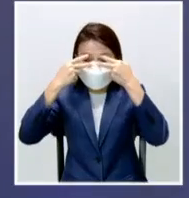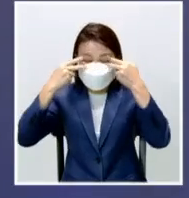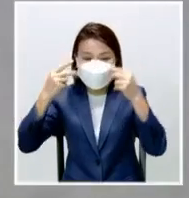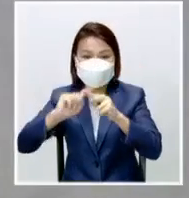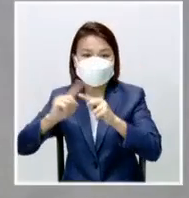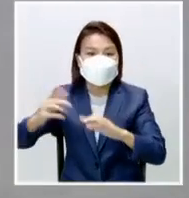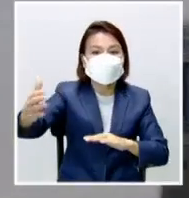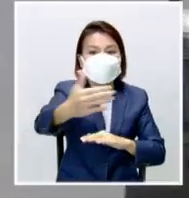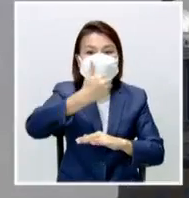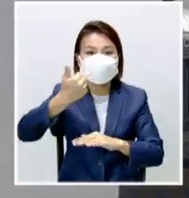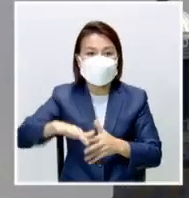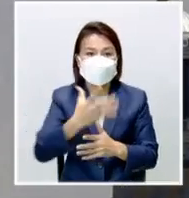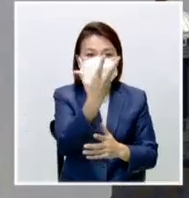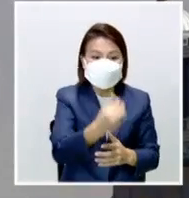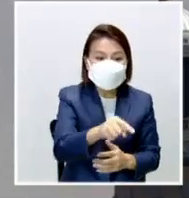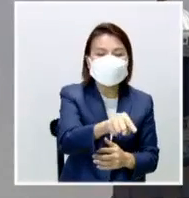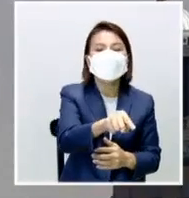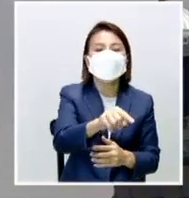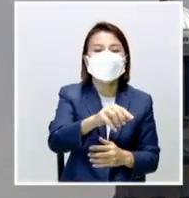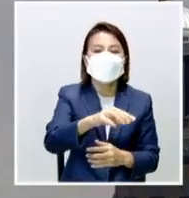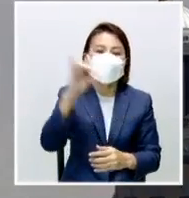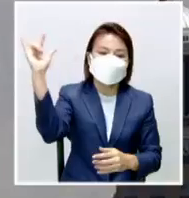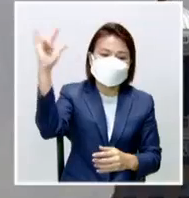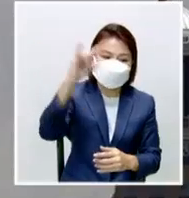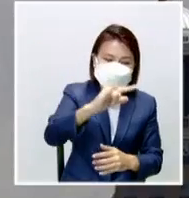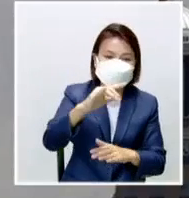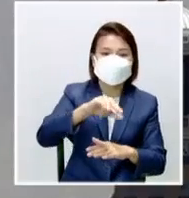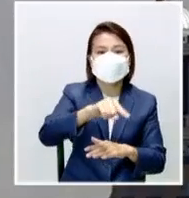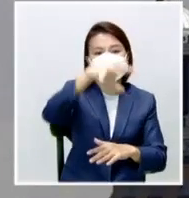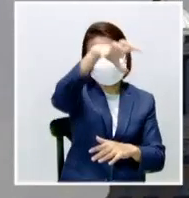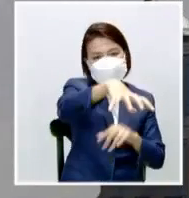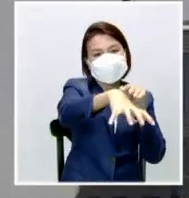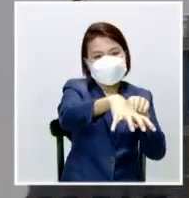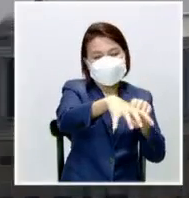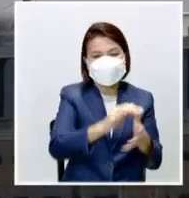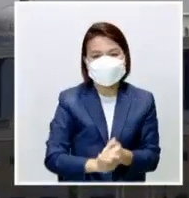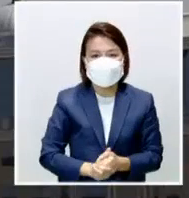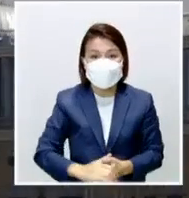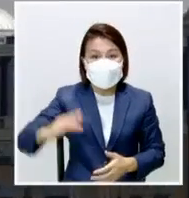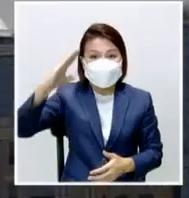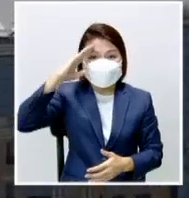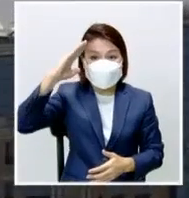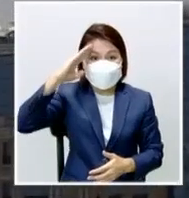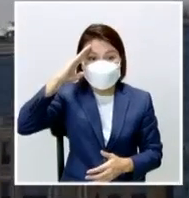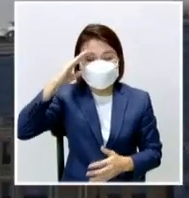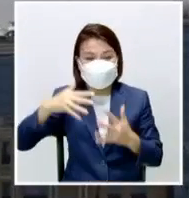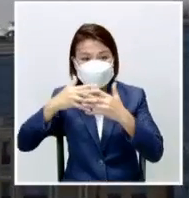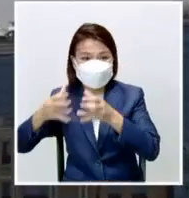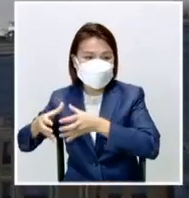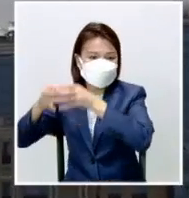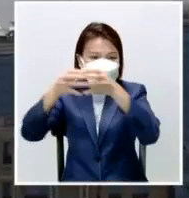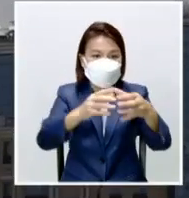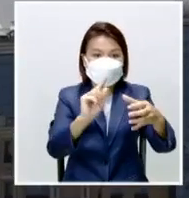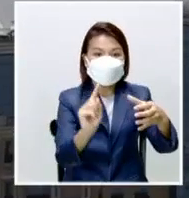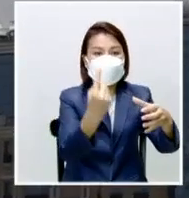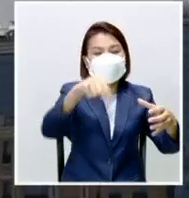แค่สนามบินกรุงคาบูเท่านั้นค่ะทั้งนี้ไบเดนได้ส่งทหารสหรัฐหลายพันนายกลับเข้าไปยังอัฟกานิสถานอีกครั้งหลังจากตาลิบันยึ